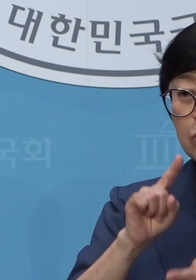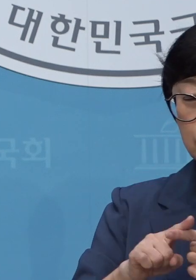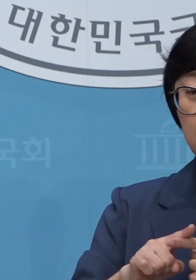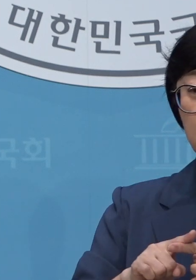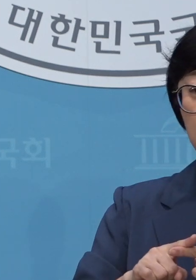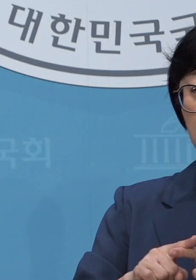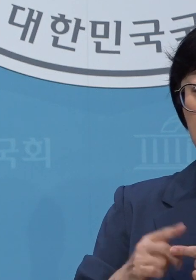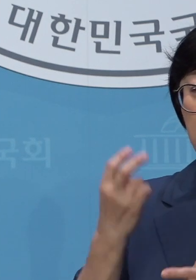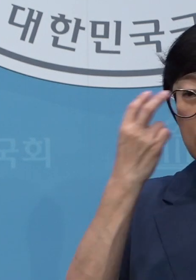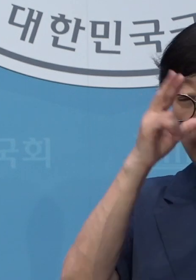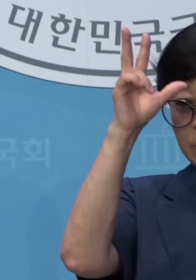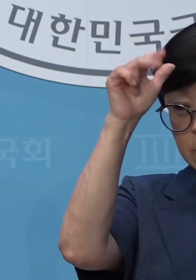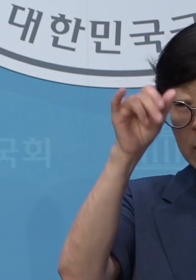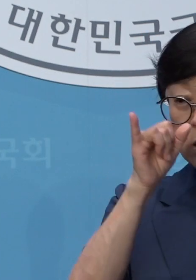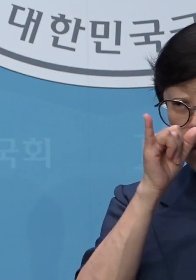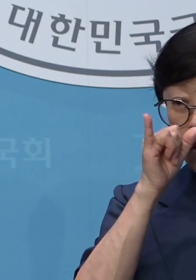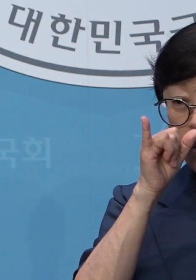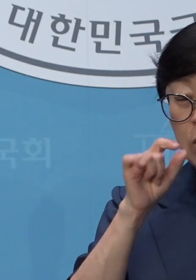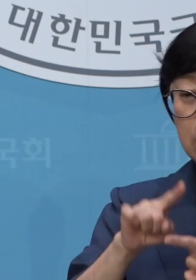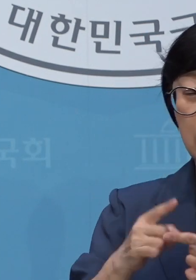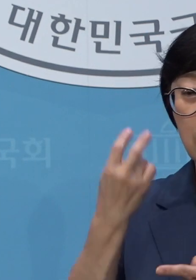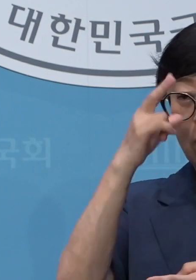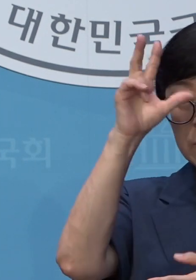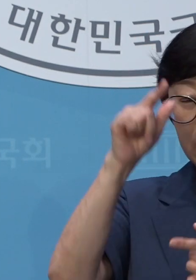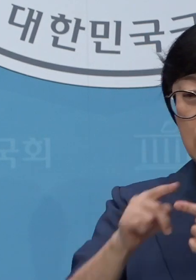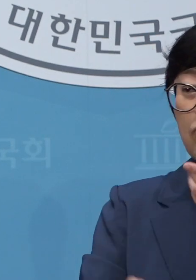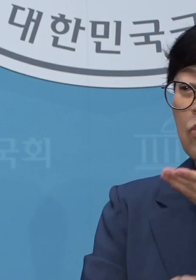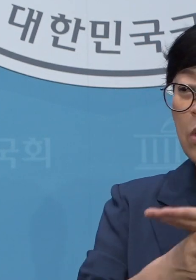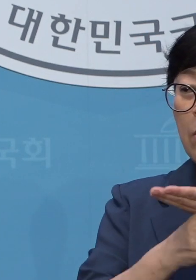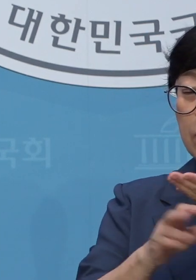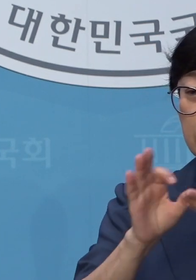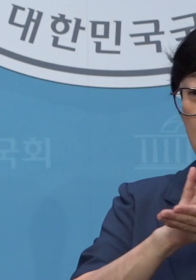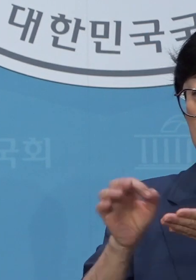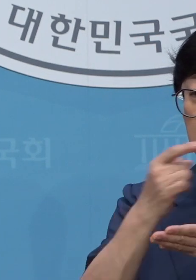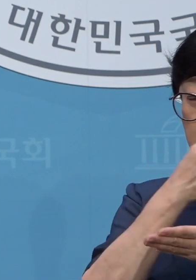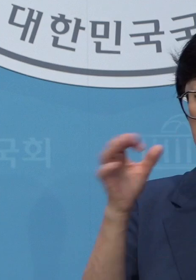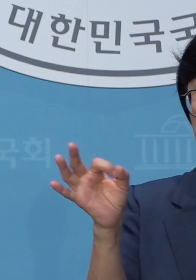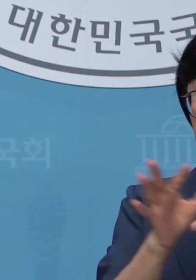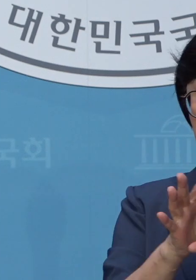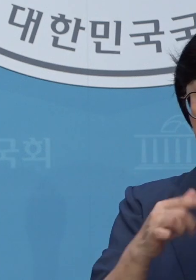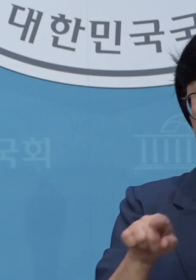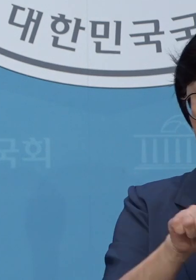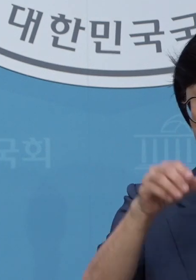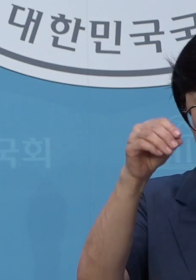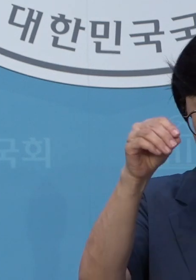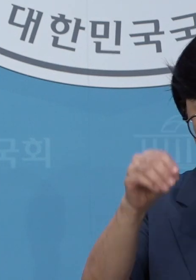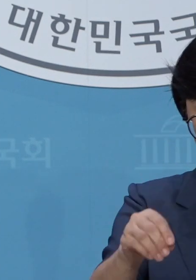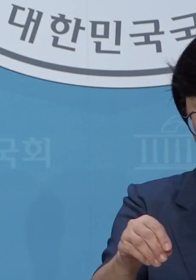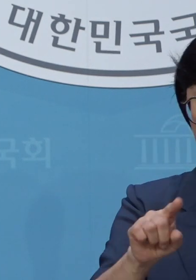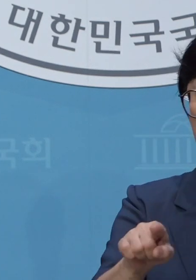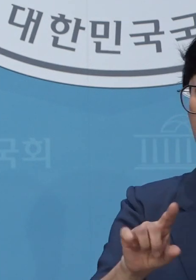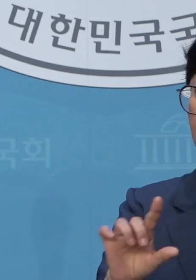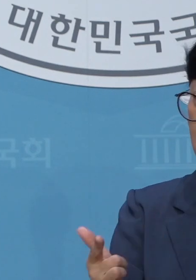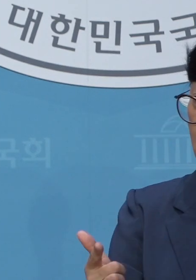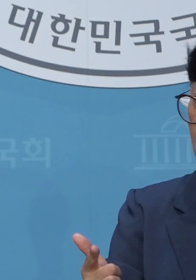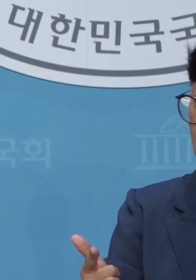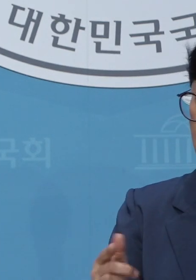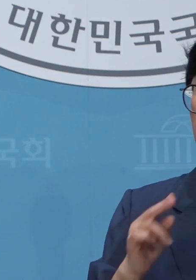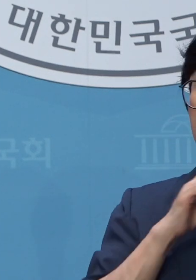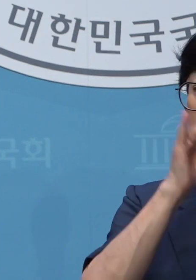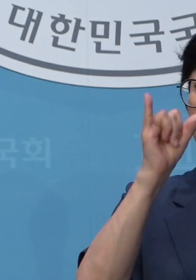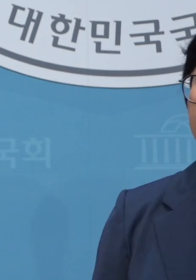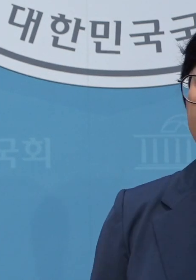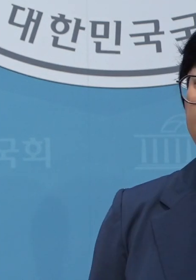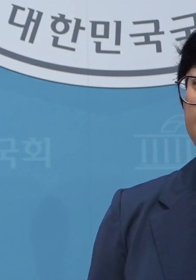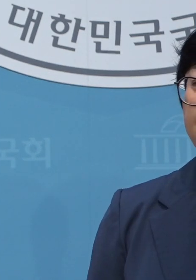대한 감찰이 있었던 시기로 검찰이 불법 사용 흔적을 지우려고 폐기한 것은 아닌지